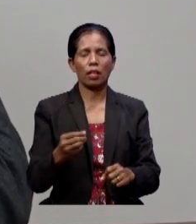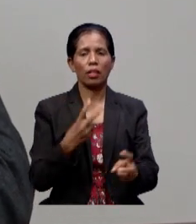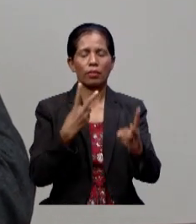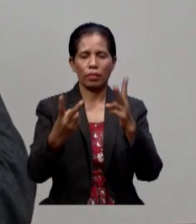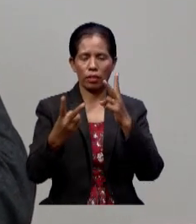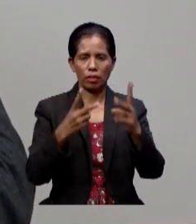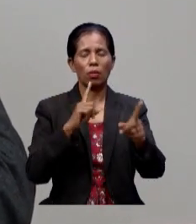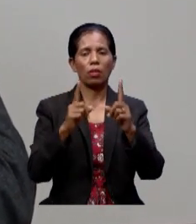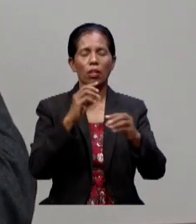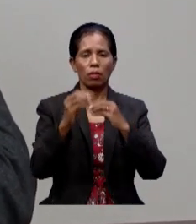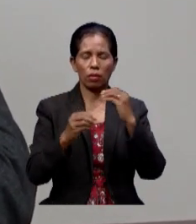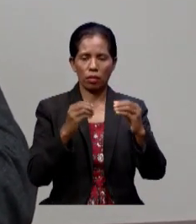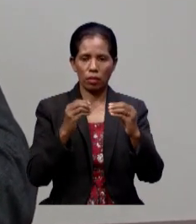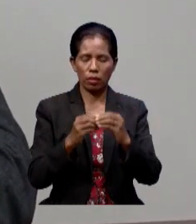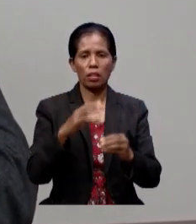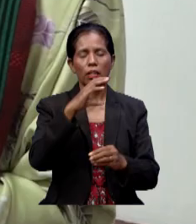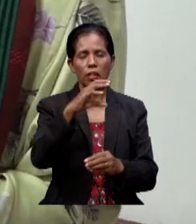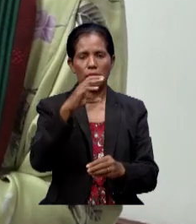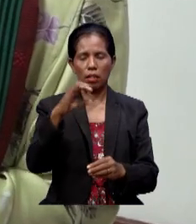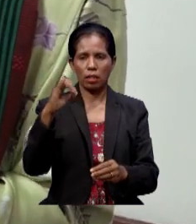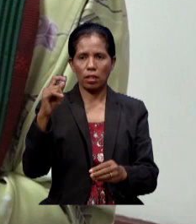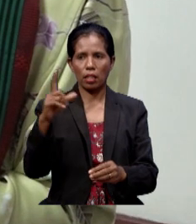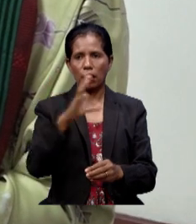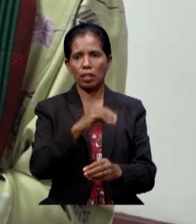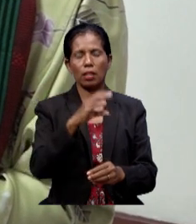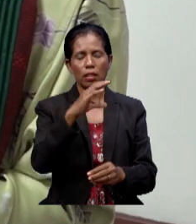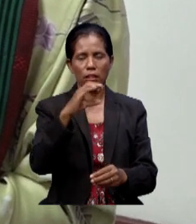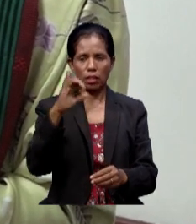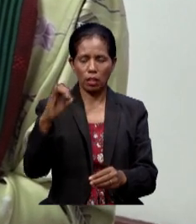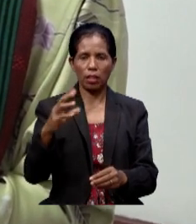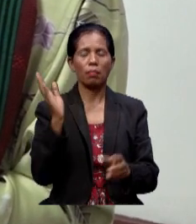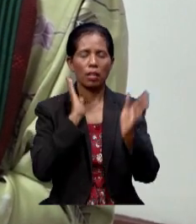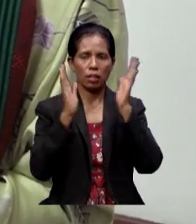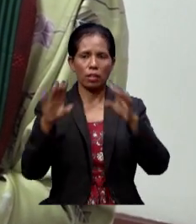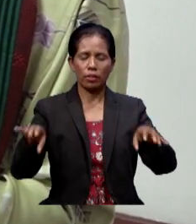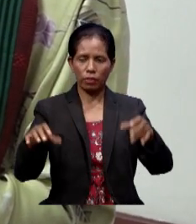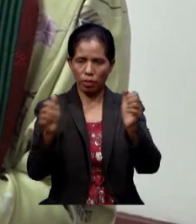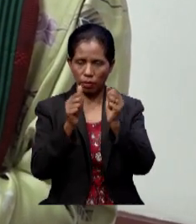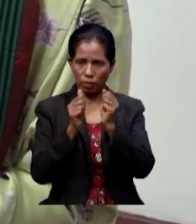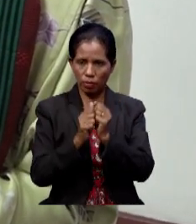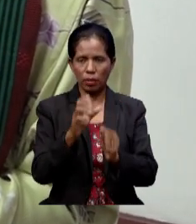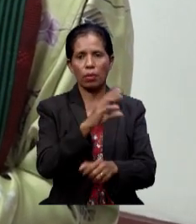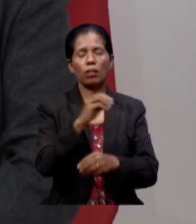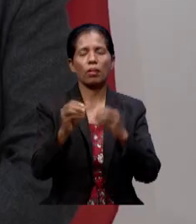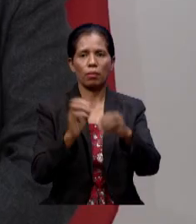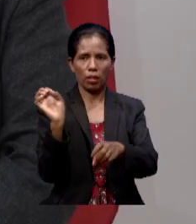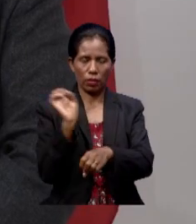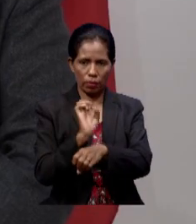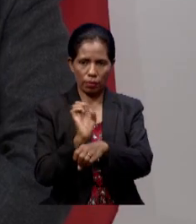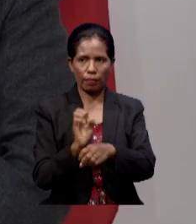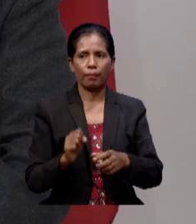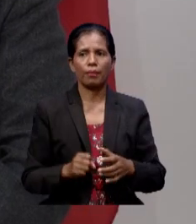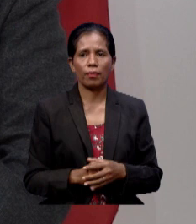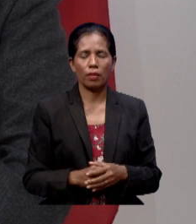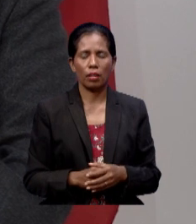ne, kualia Moskou na base CCITLI no CCI Malásia, bele serviço hamutuk e setor ekonomia. Sobre o embaixador, cara,